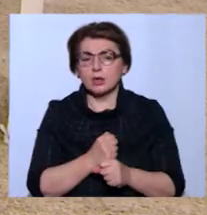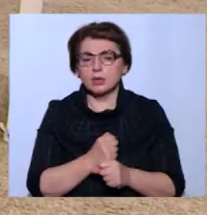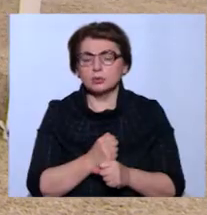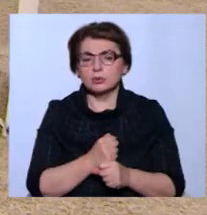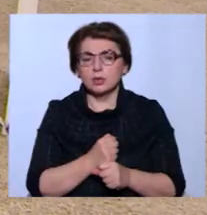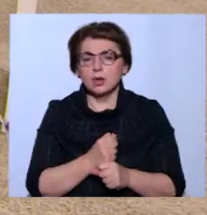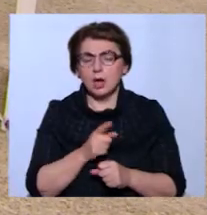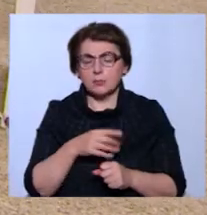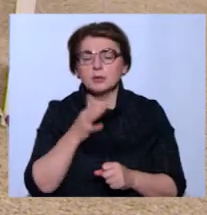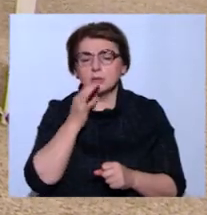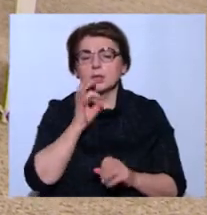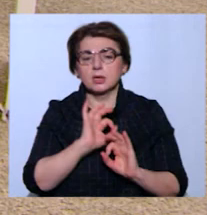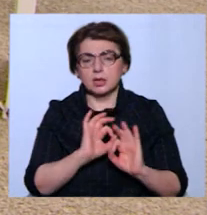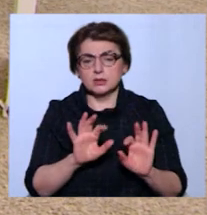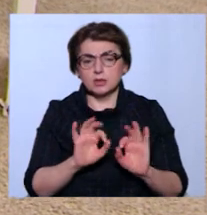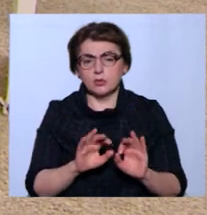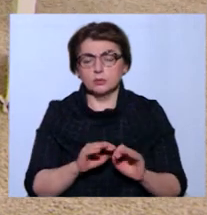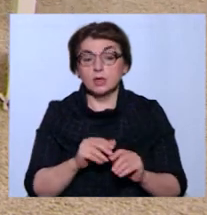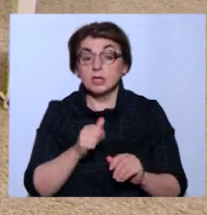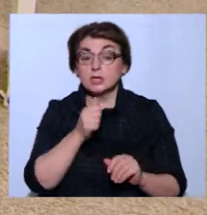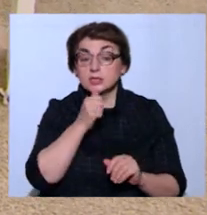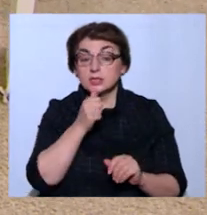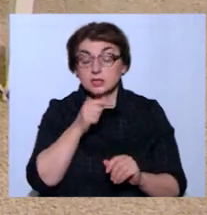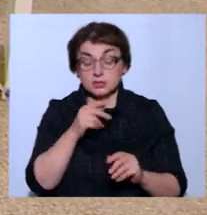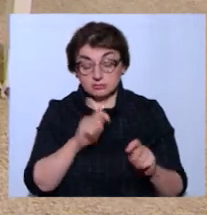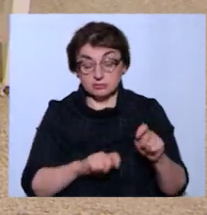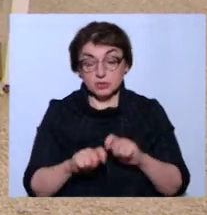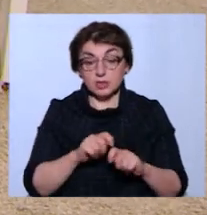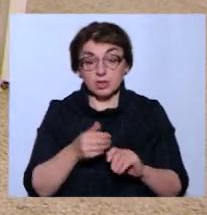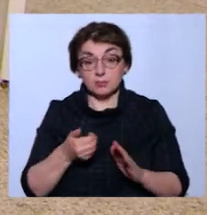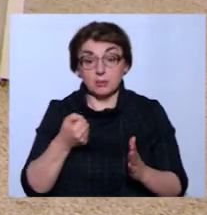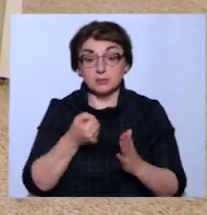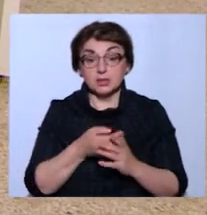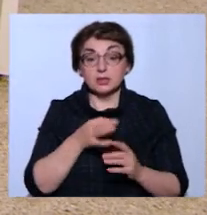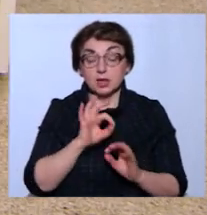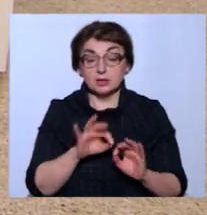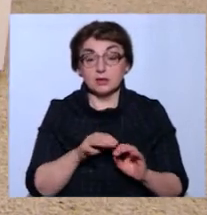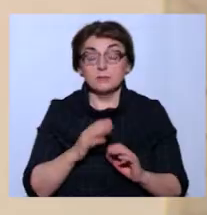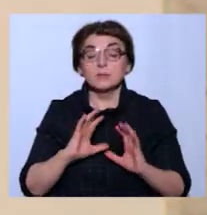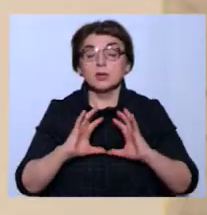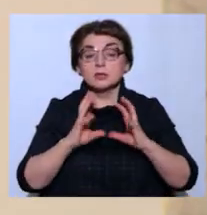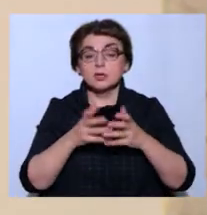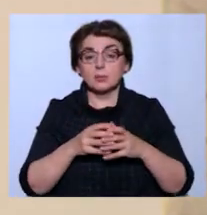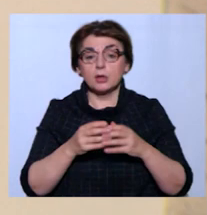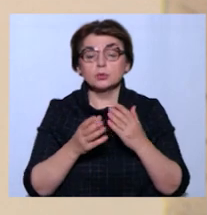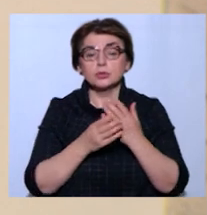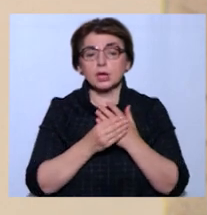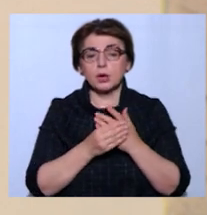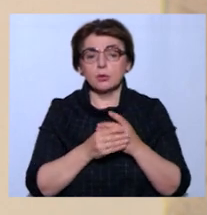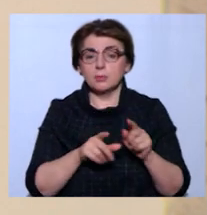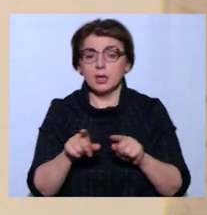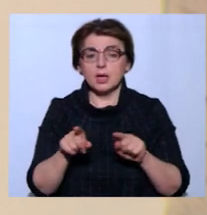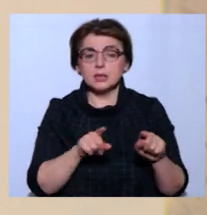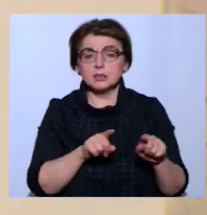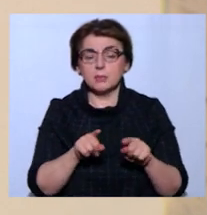ის. ამაზე მე თქვენ გესაუბრებით ცდის ჩატარებამდე. თქვენ იცით, რომ სამყაროში სხეულები ერთმანეთზე